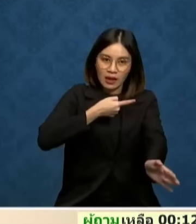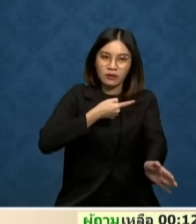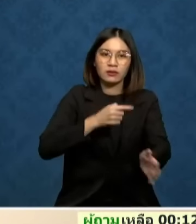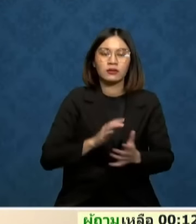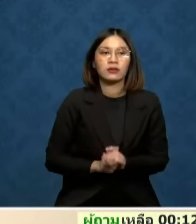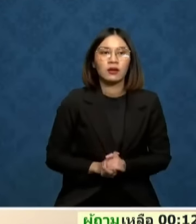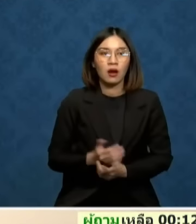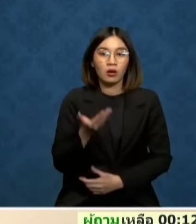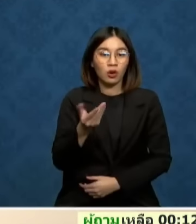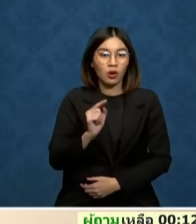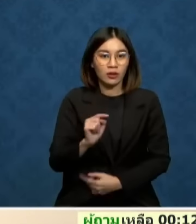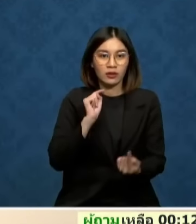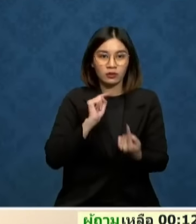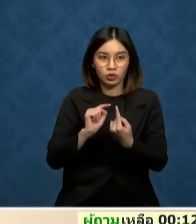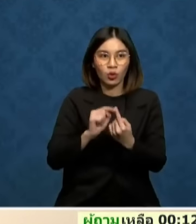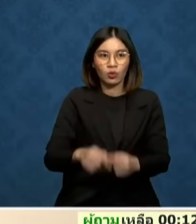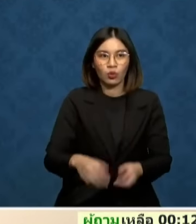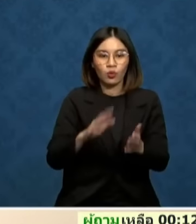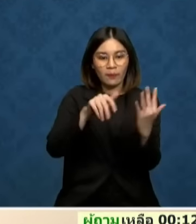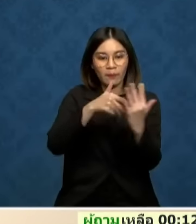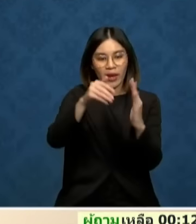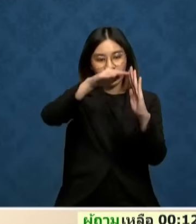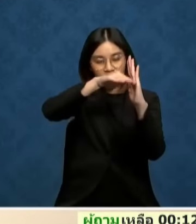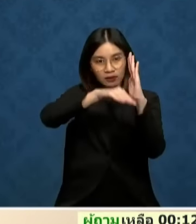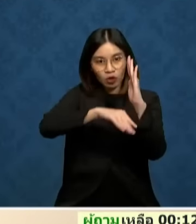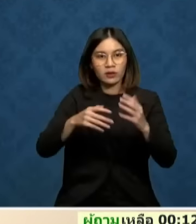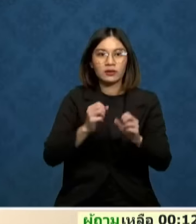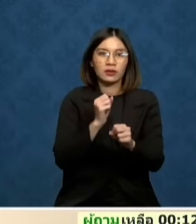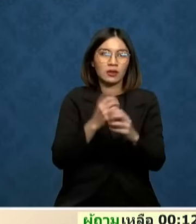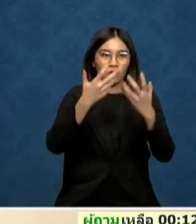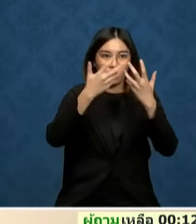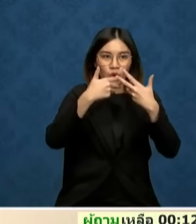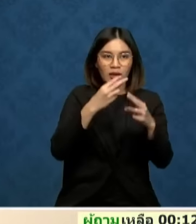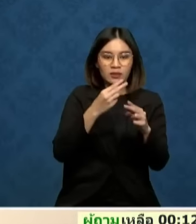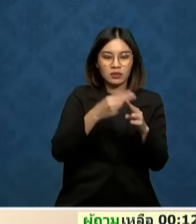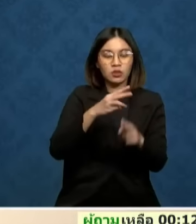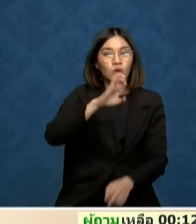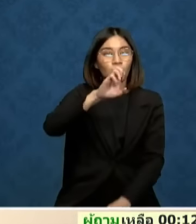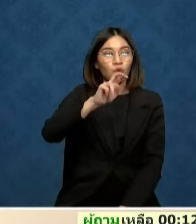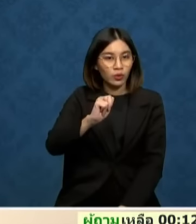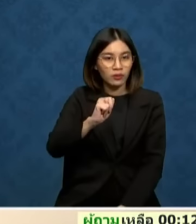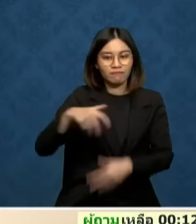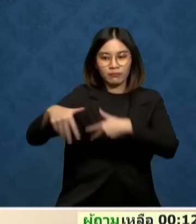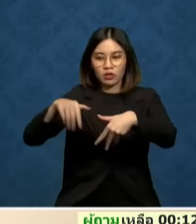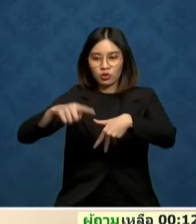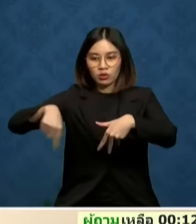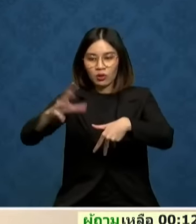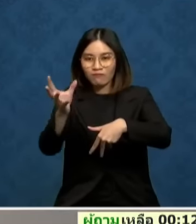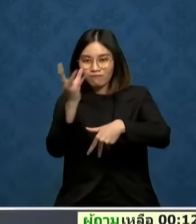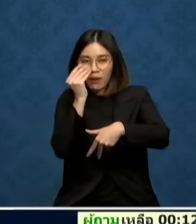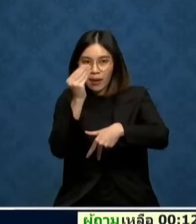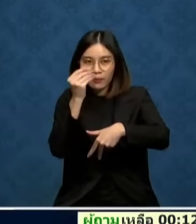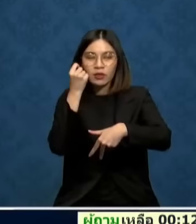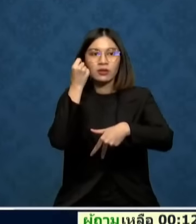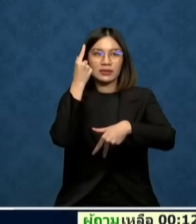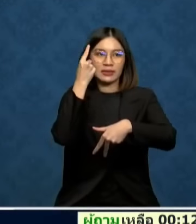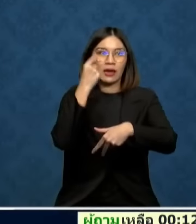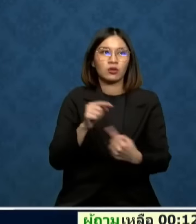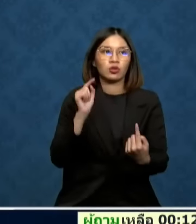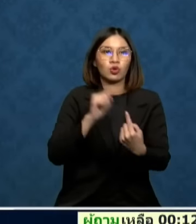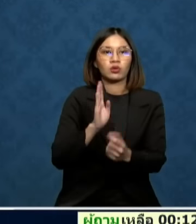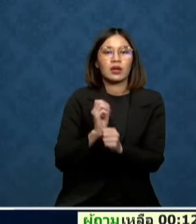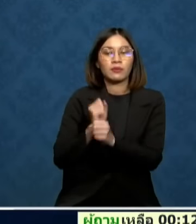คะขออนุญาตไปที่ไทม์ไลน์ของวินโปรเซสสักครู่นะคะจะได้ทราบที่มาที่ไปพี่น้องประชาชนที่ดูเรื่องนี้อยู่จริงๆแล้ววินโปร